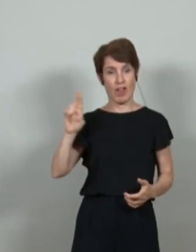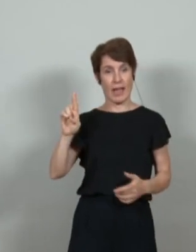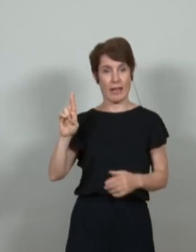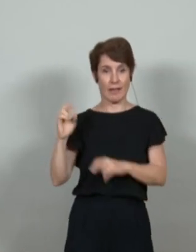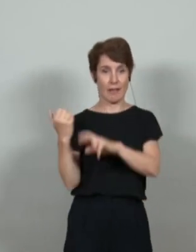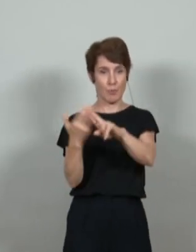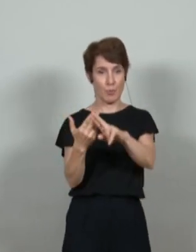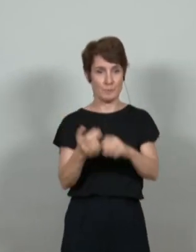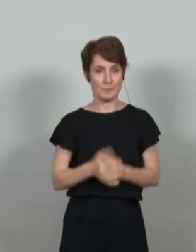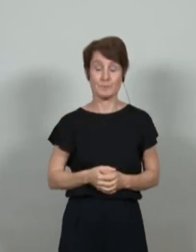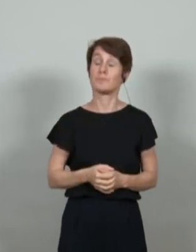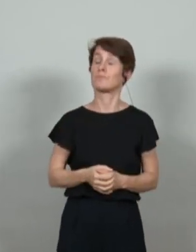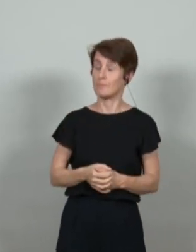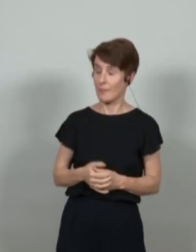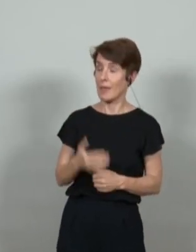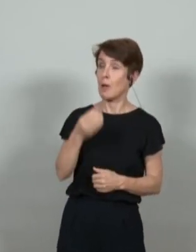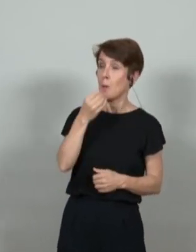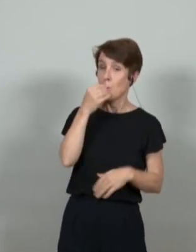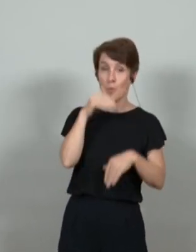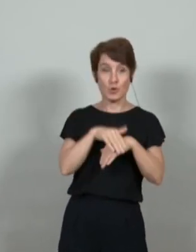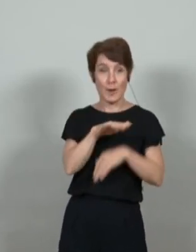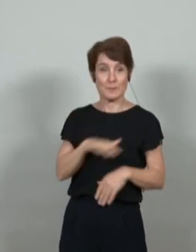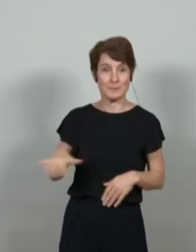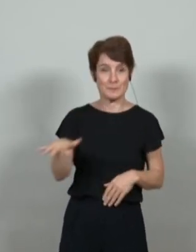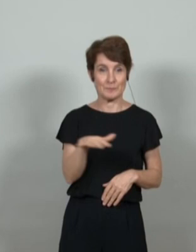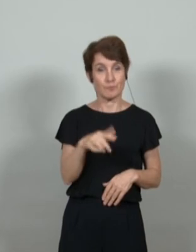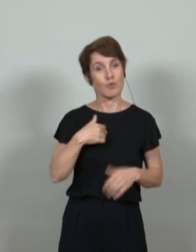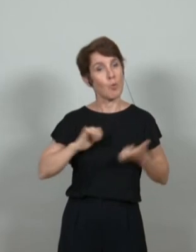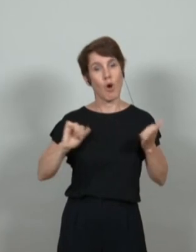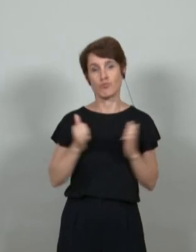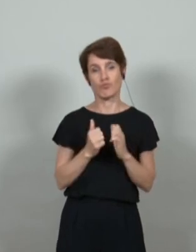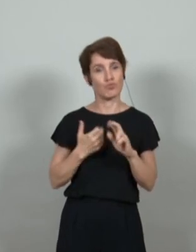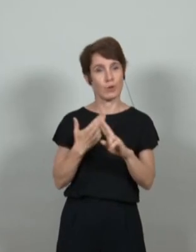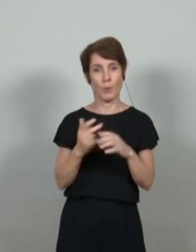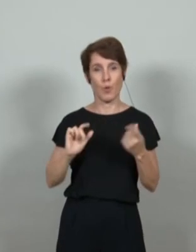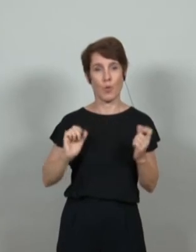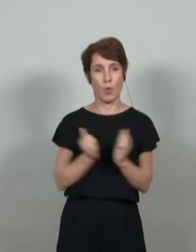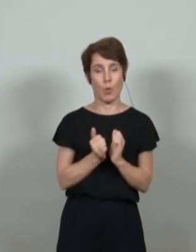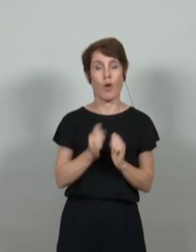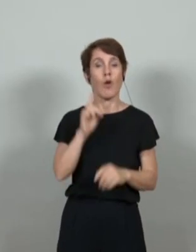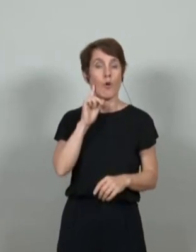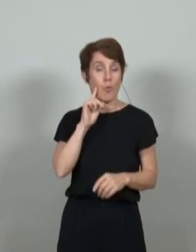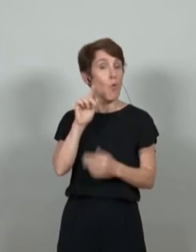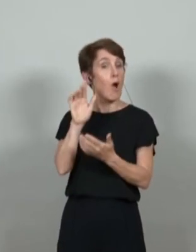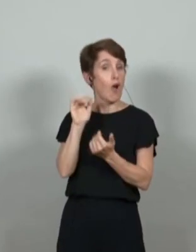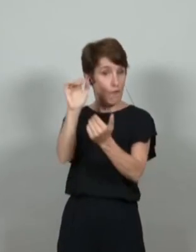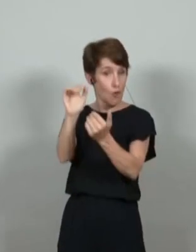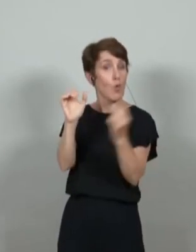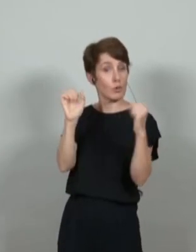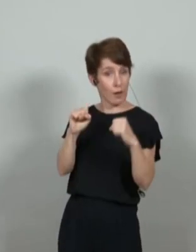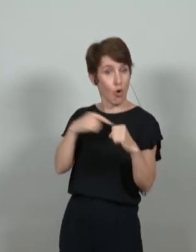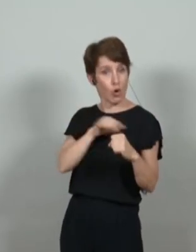merci bonsoir à toutes et à tous je serai pas très très longue parce que sur le fond on partage le vœu et on le voit